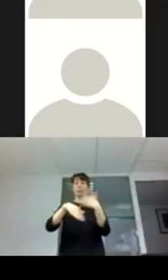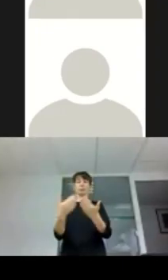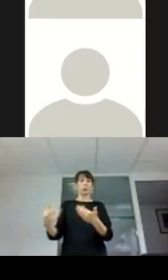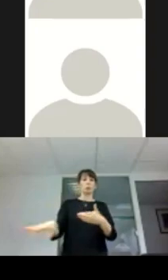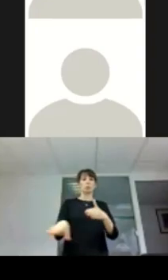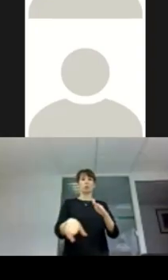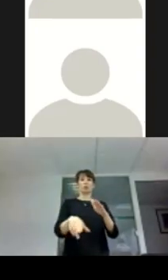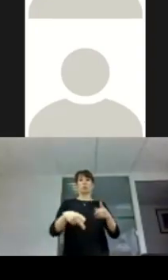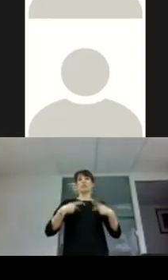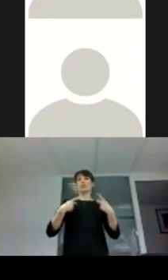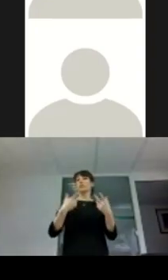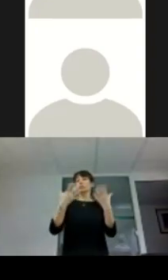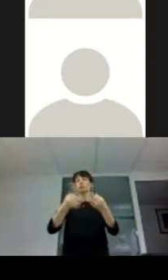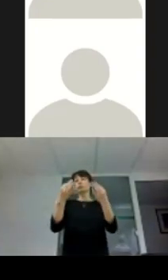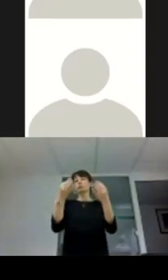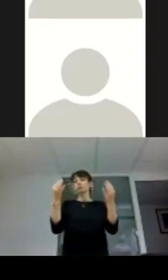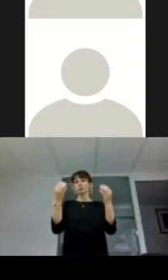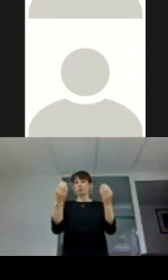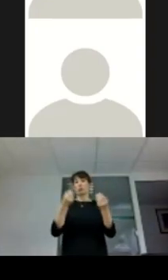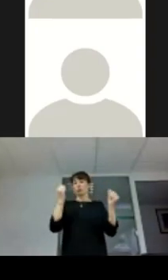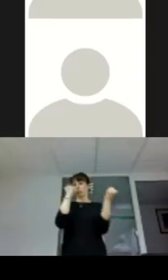temps très déstabilisant.